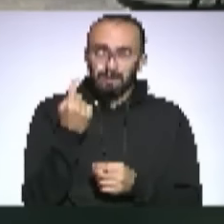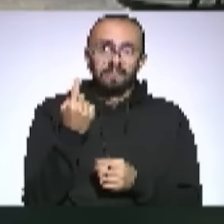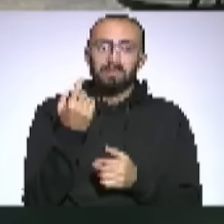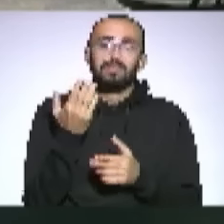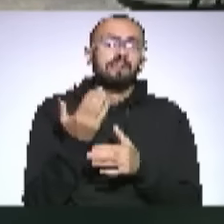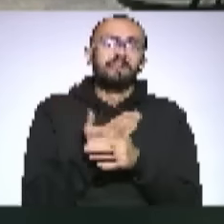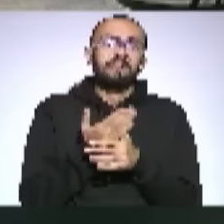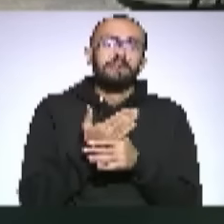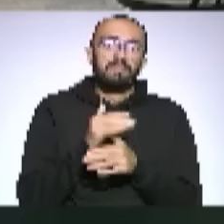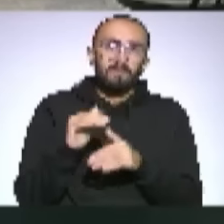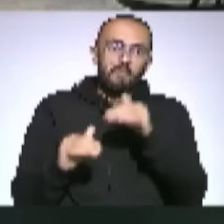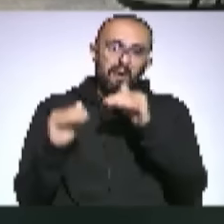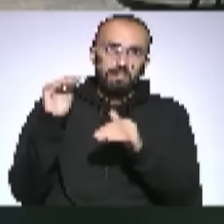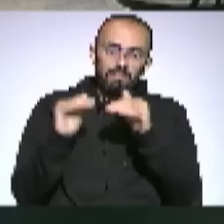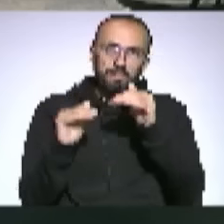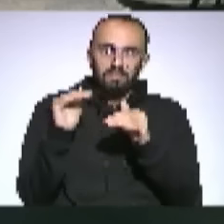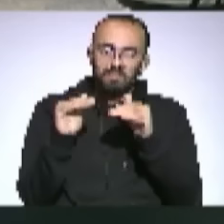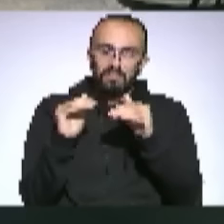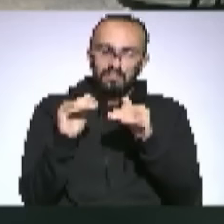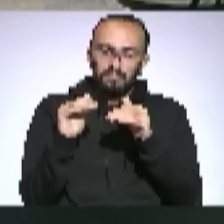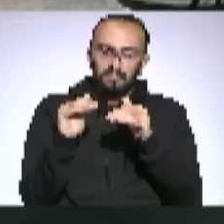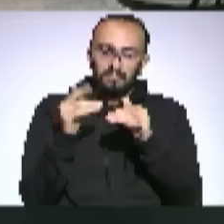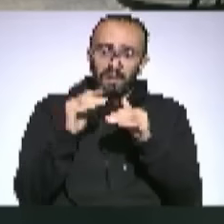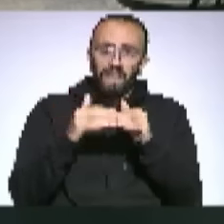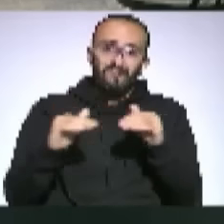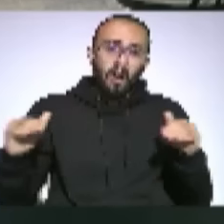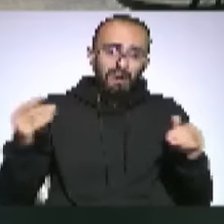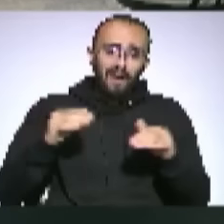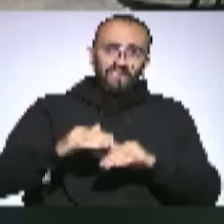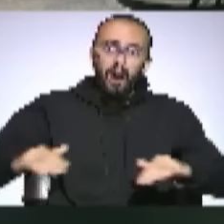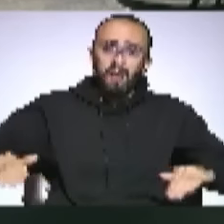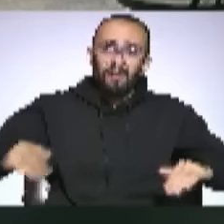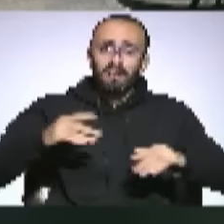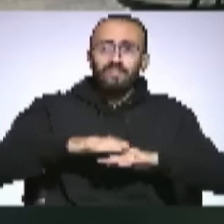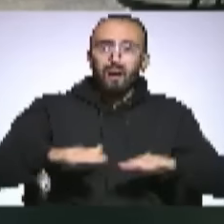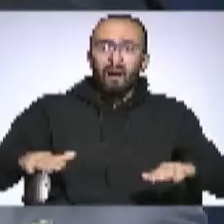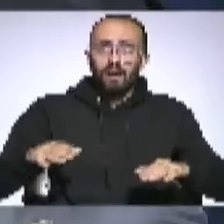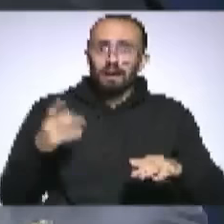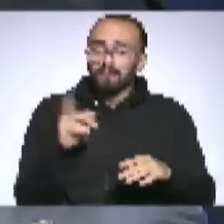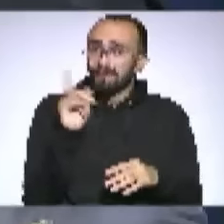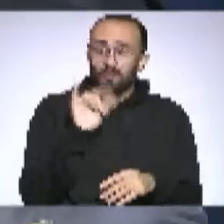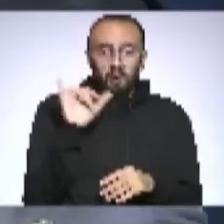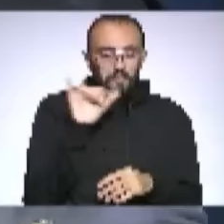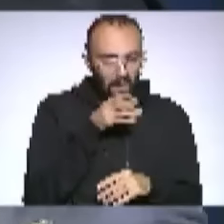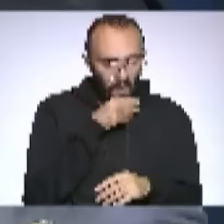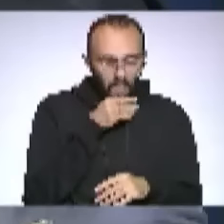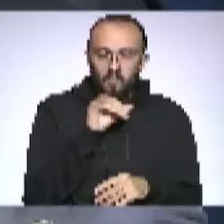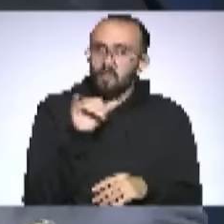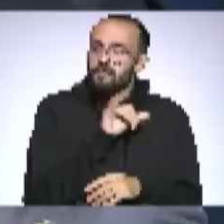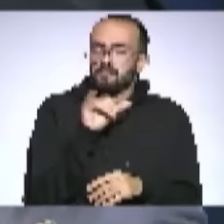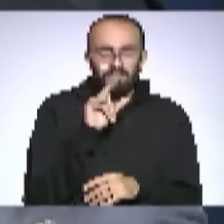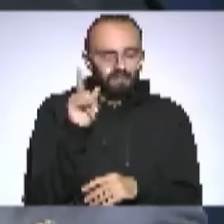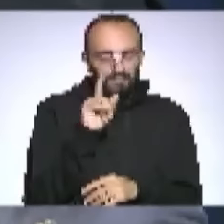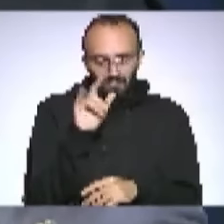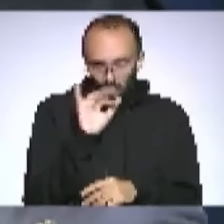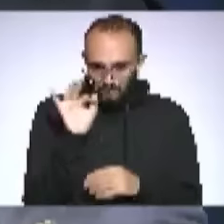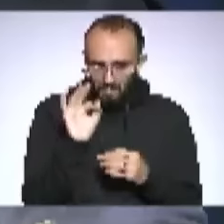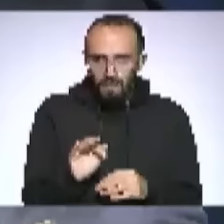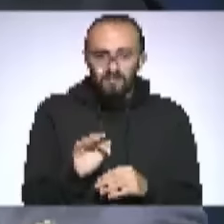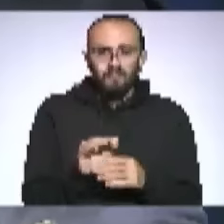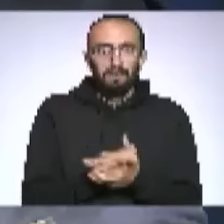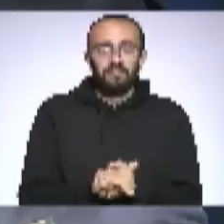هم لسه اطفال لا لا لا يا حبيبي استن هم لسه اطفال وهي كمان لا يا حبيبي وجود الاب في حياه الاولاد ضروري طب ما انا هقول